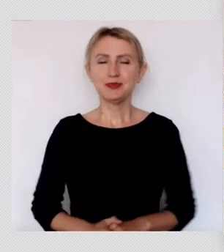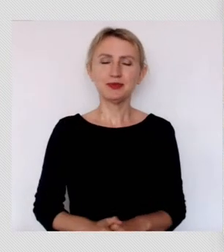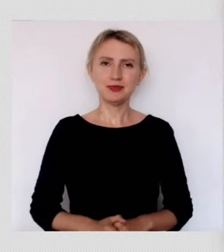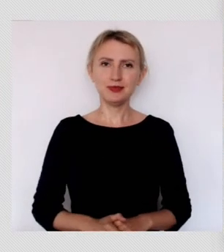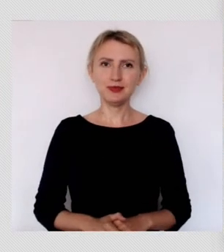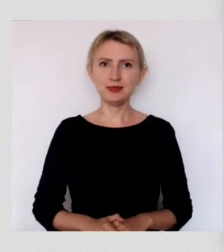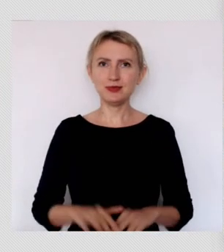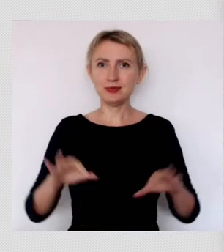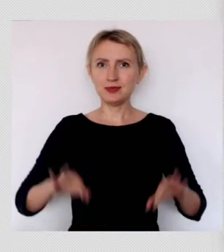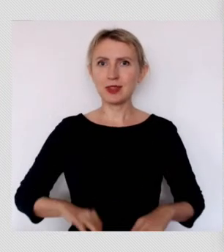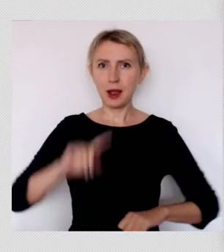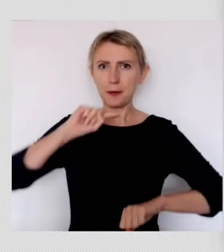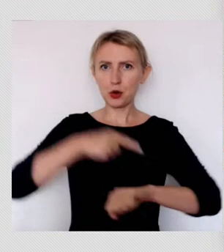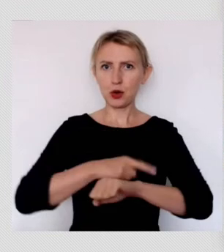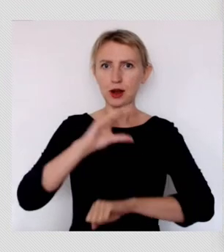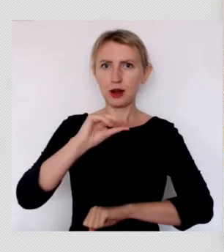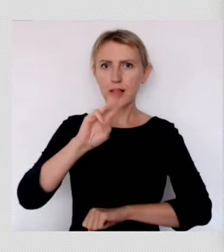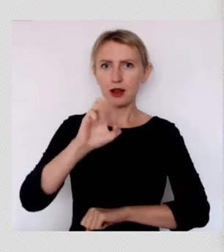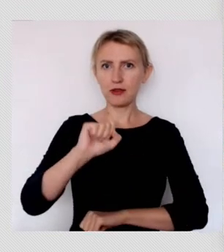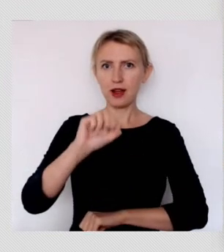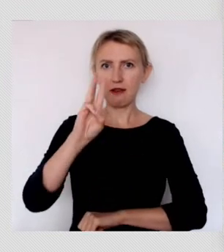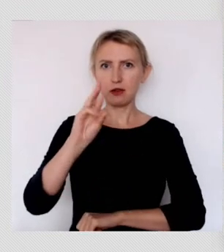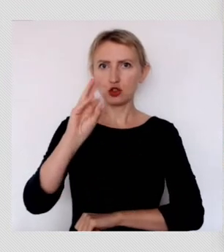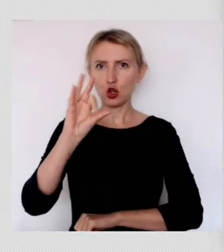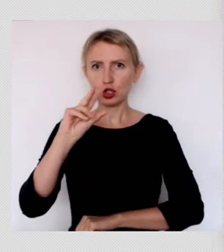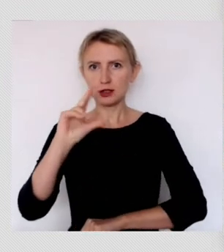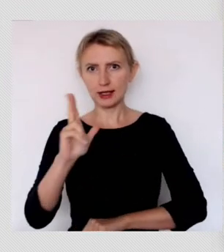Pani prokurator Ewa Wrzosek, bardzo proszę.